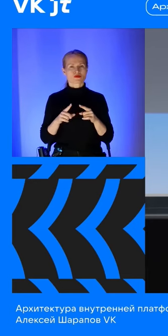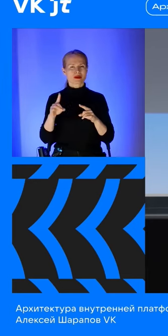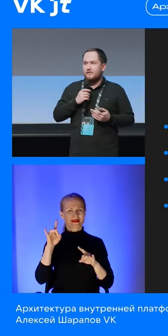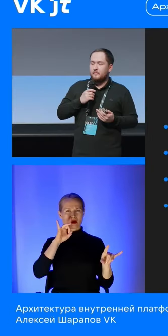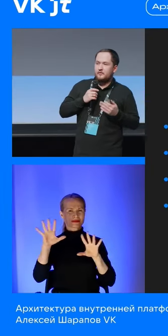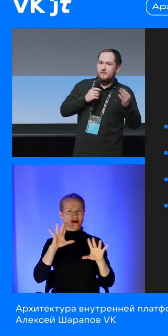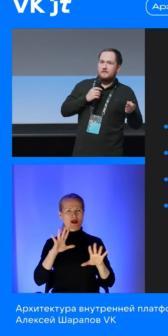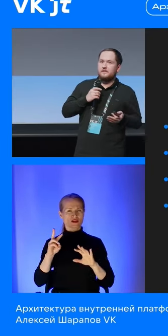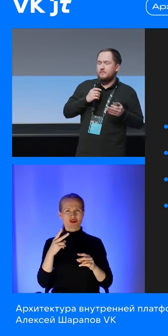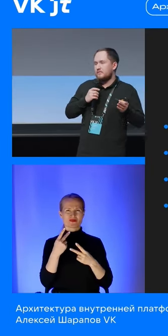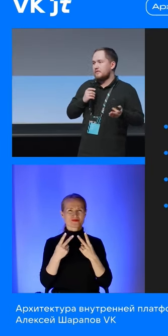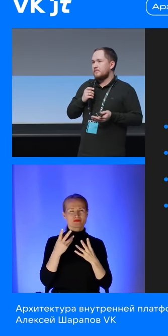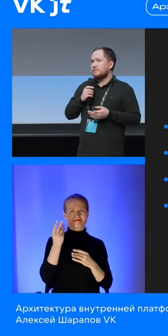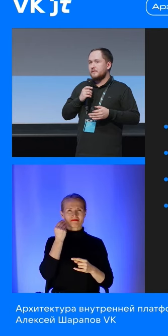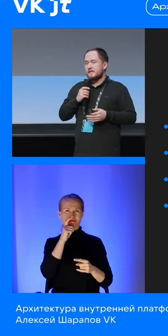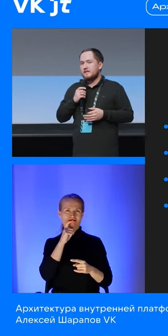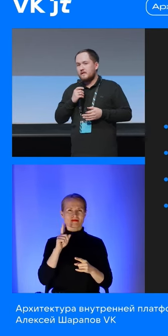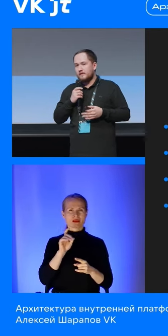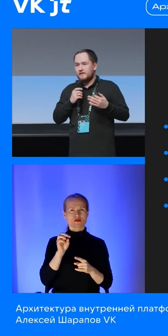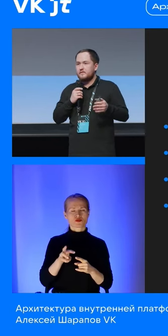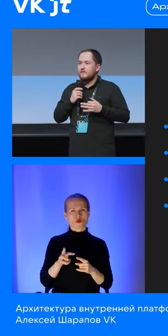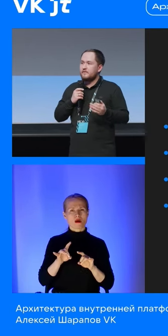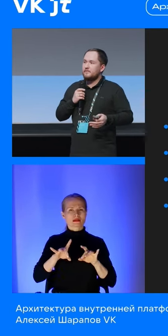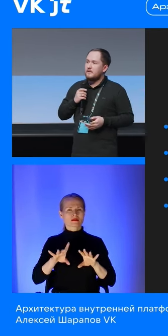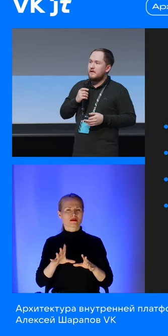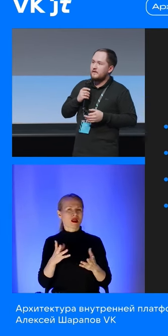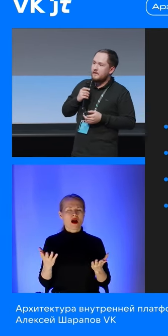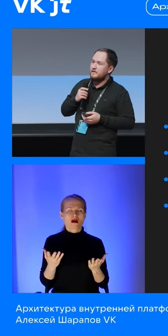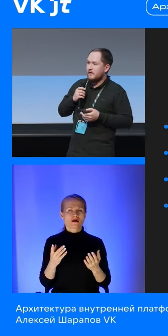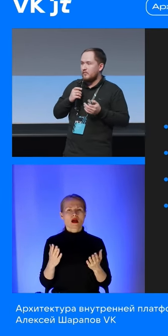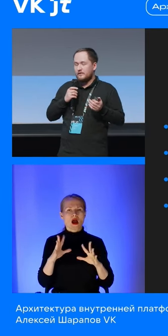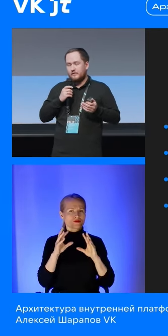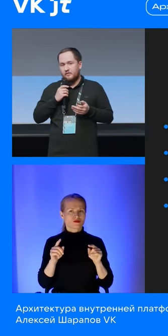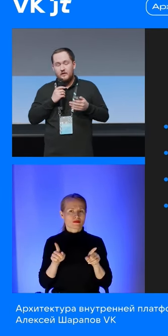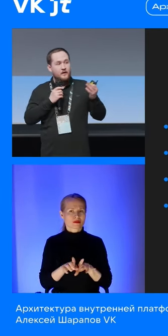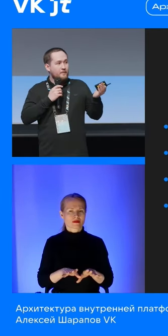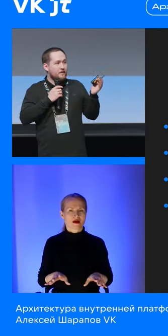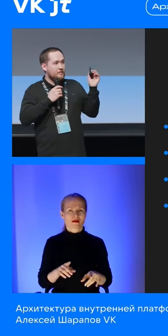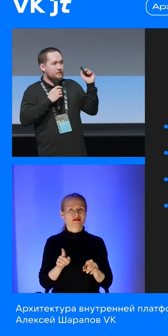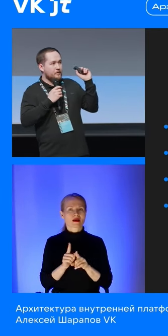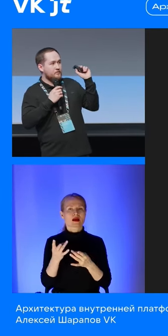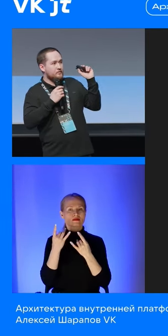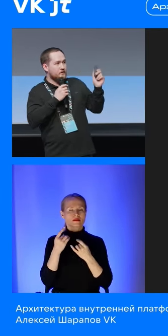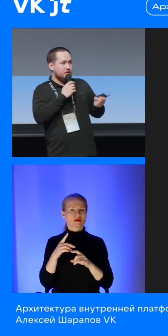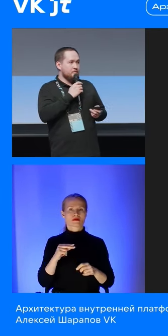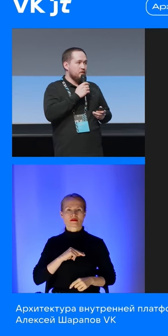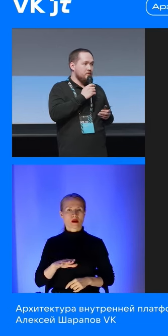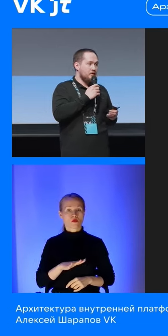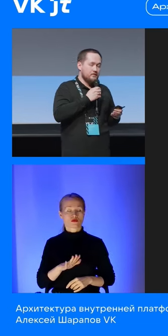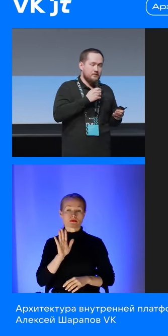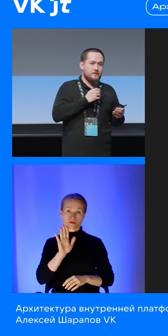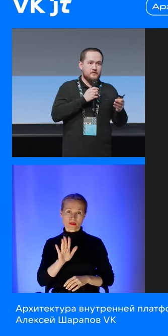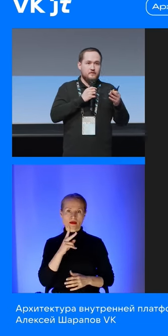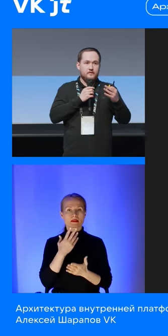рассказываю И вам может показаться вот он типа рассказал А на самом деле у них всё не так и так это не работает вот предположим вот у нас есть